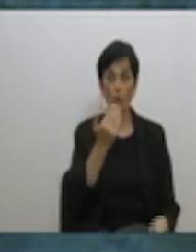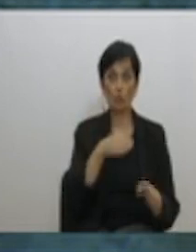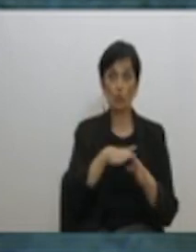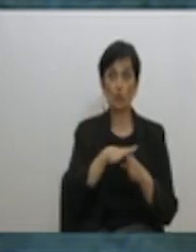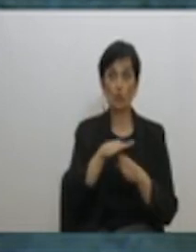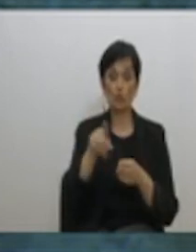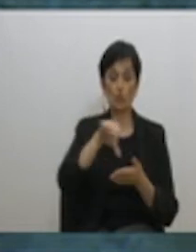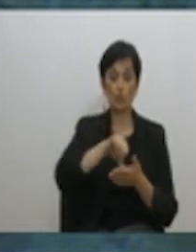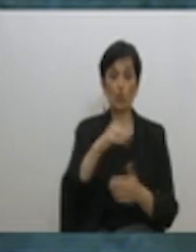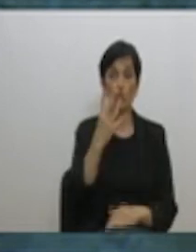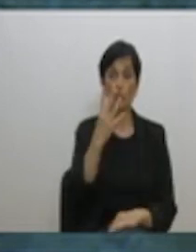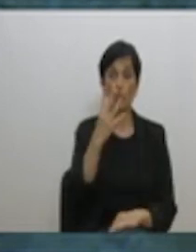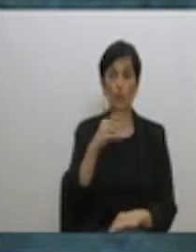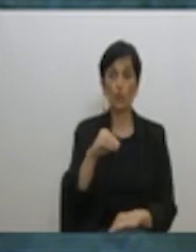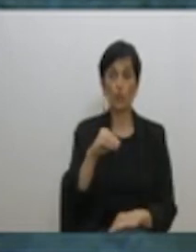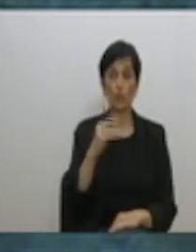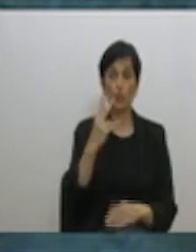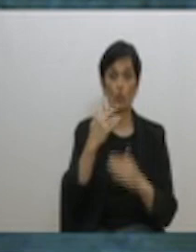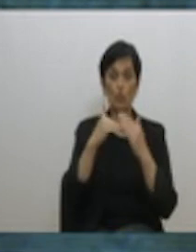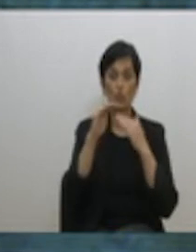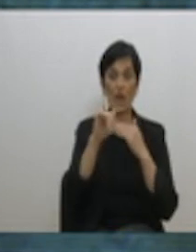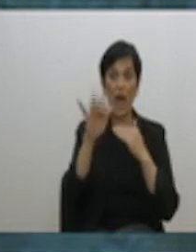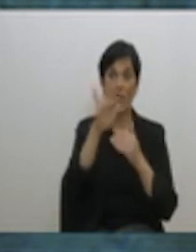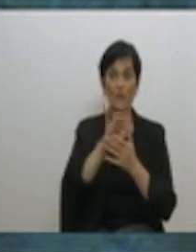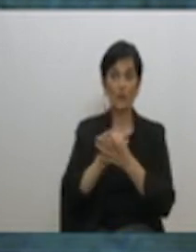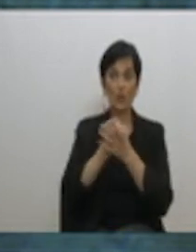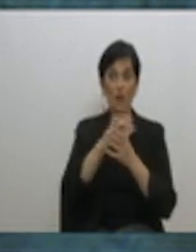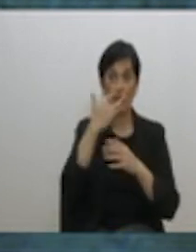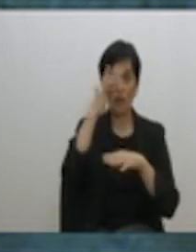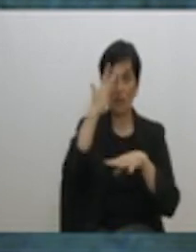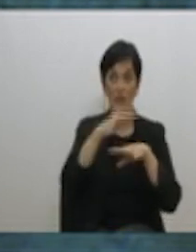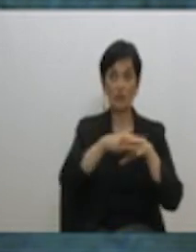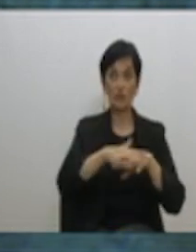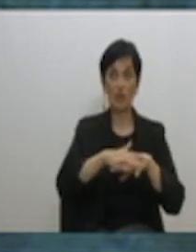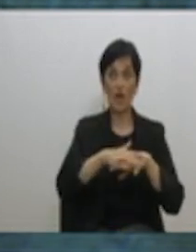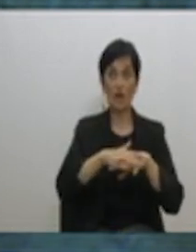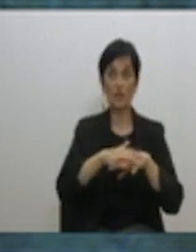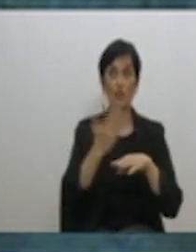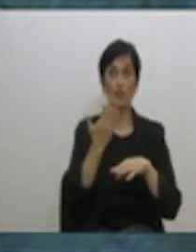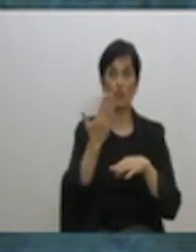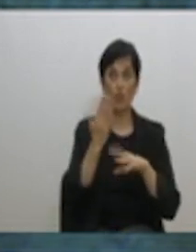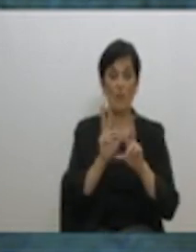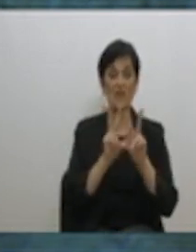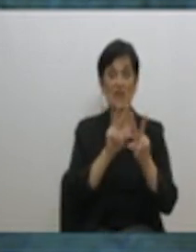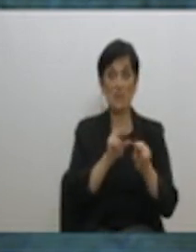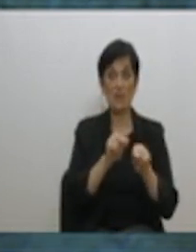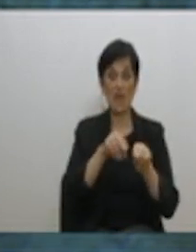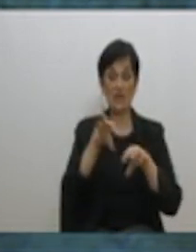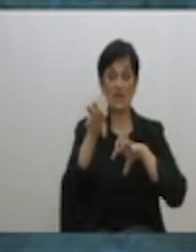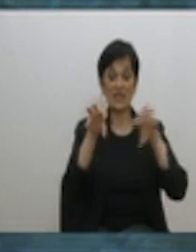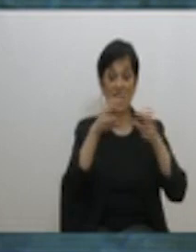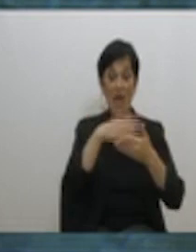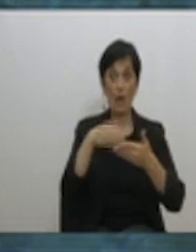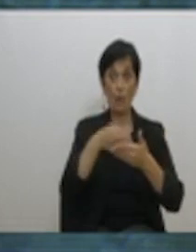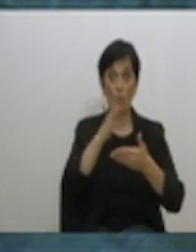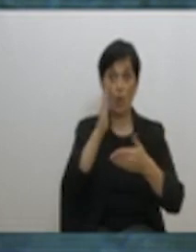გამოსვლა 5 წუთი უნდა გაუგზავნოთ ევროკავშირს, ამერიკის შეერთებულ შტატებს, რომელიც პირდებოდნენ, რომ დეპოლარიზაცია